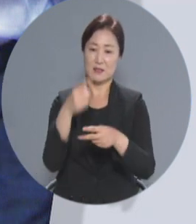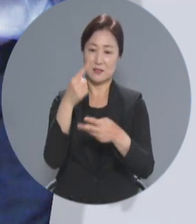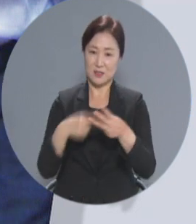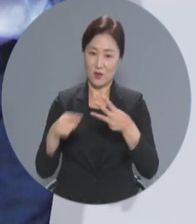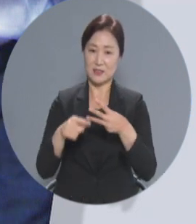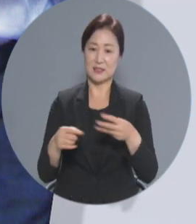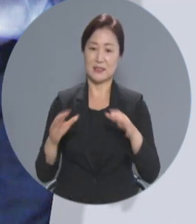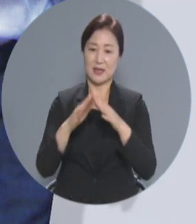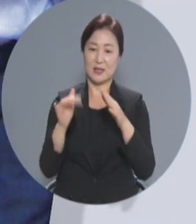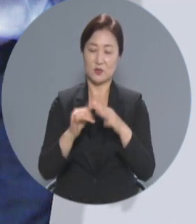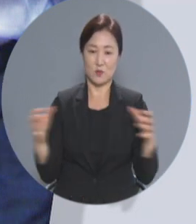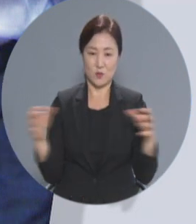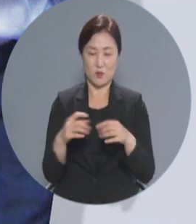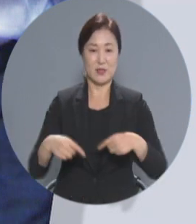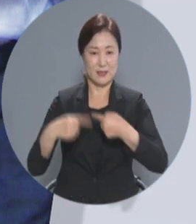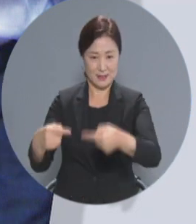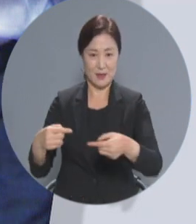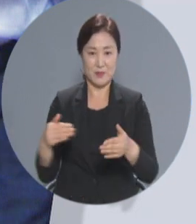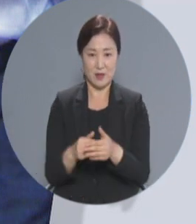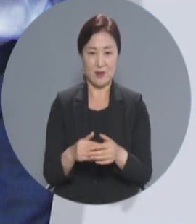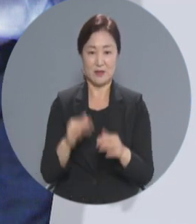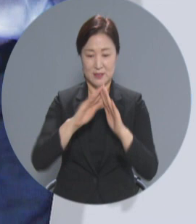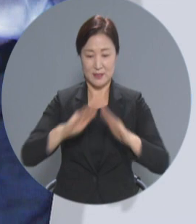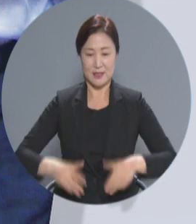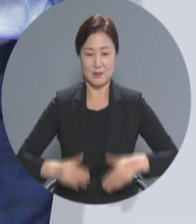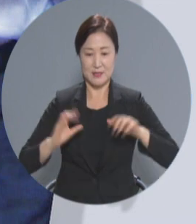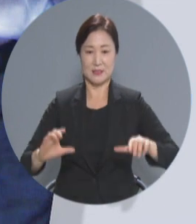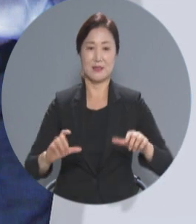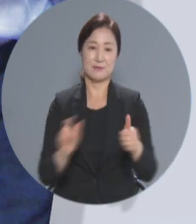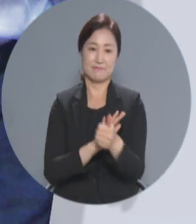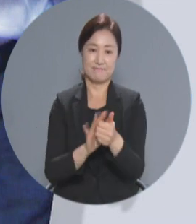참석하는 등 호남 표심 잡기에 집중했습니다.